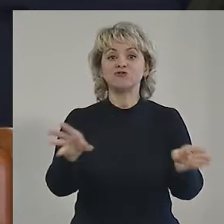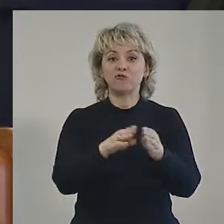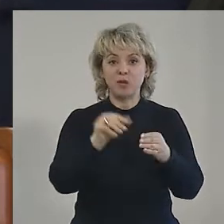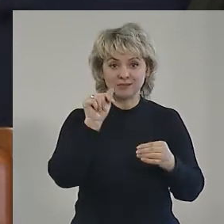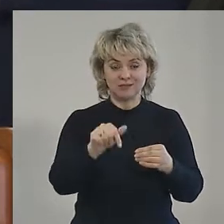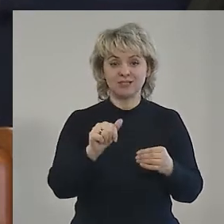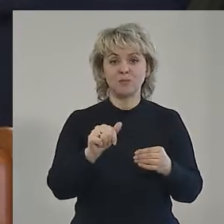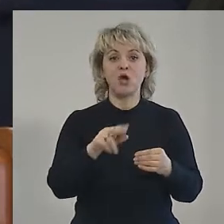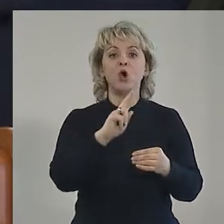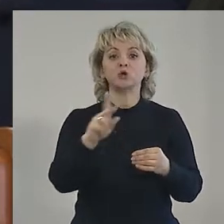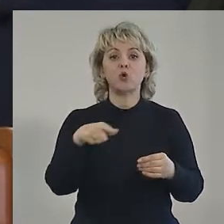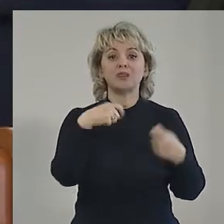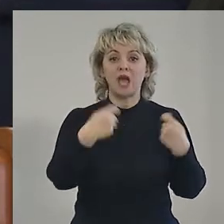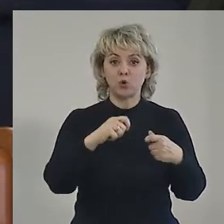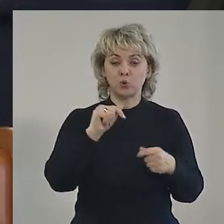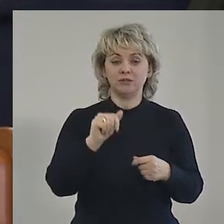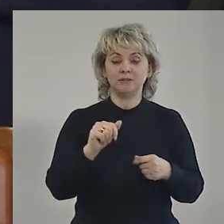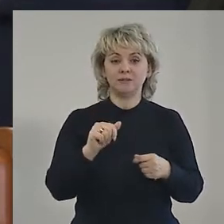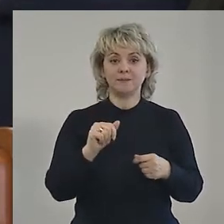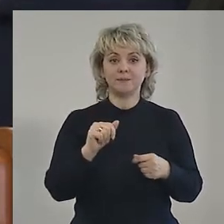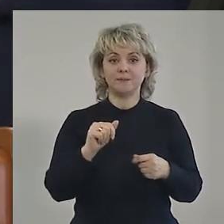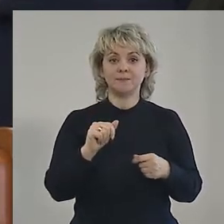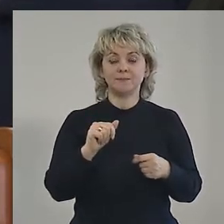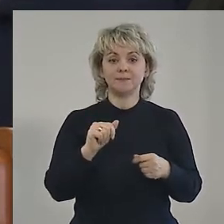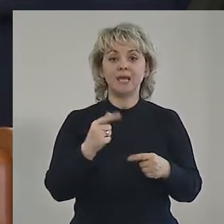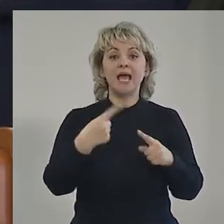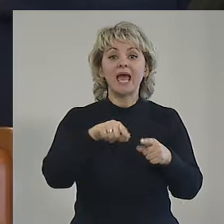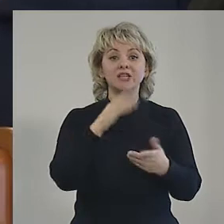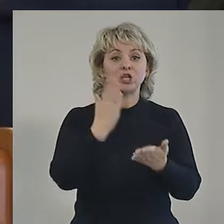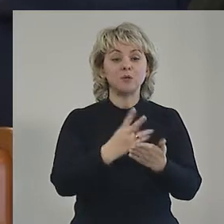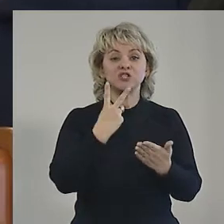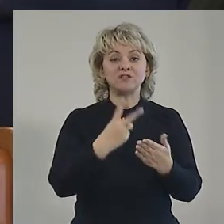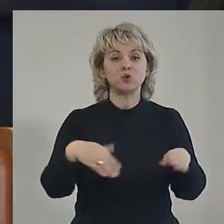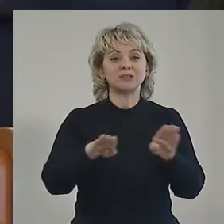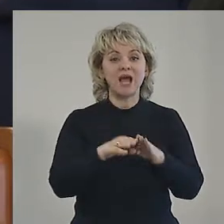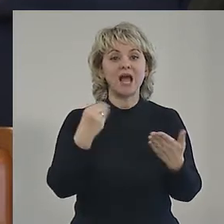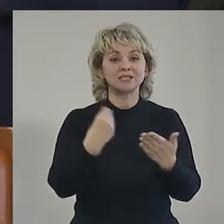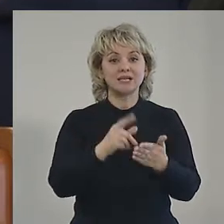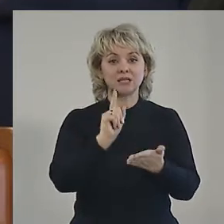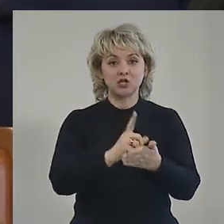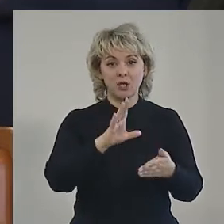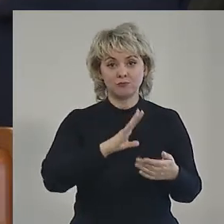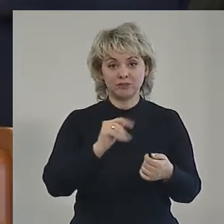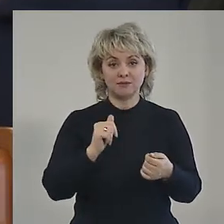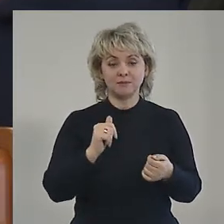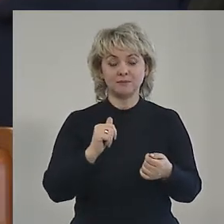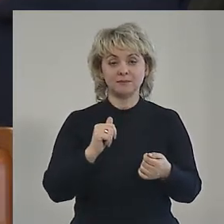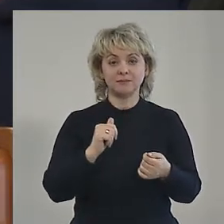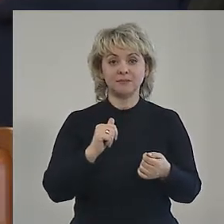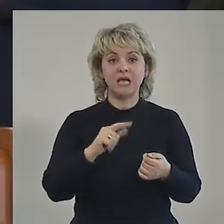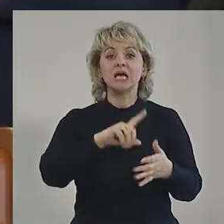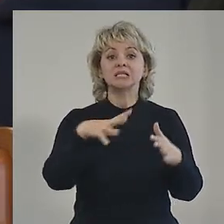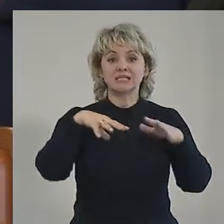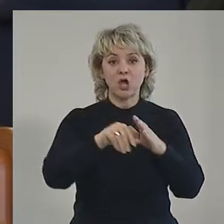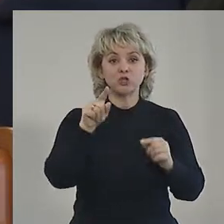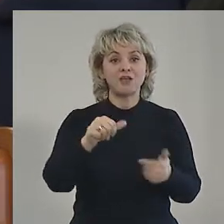доле с теми, кто так торгует. И вот это имейте в виду, вот такая оценка должна быть. Значит,